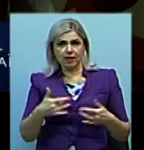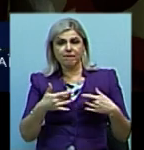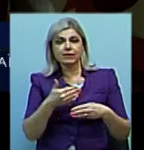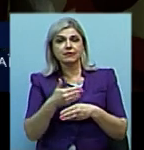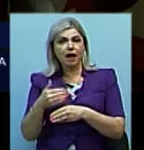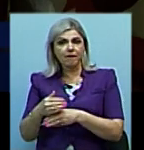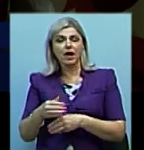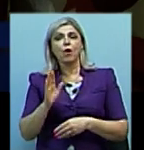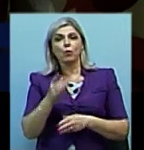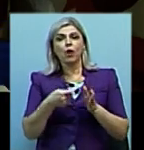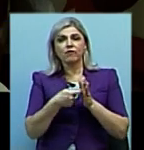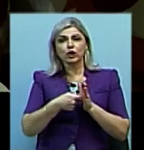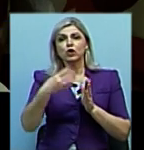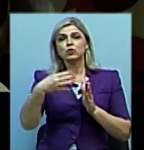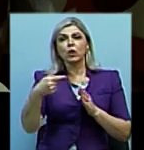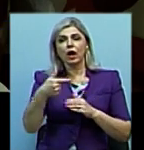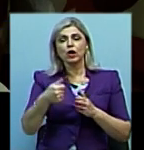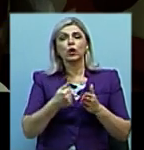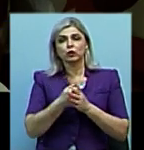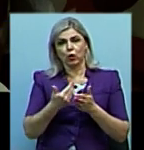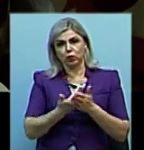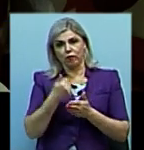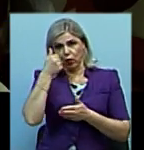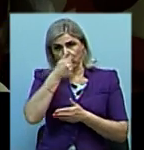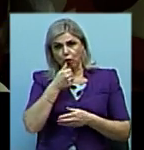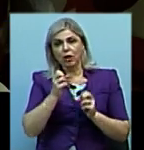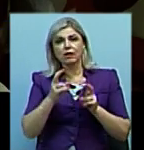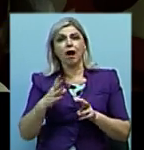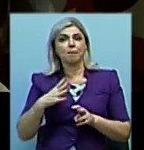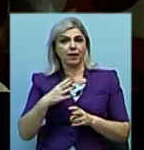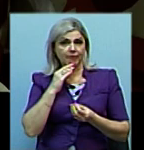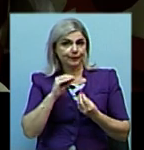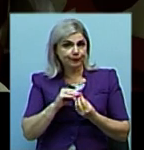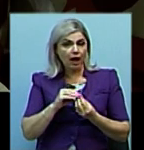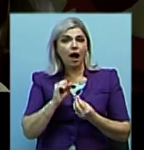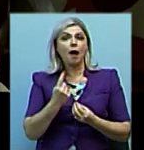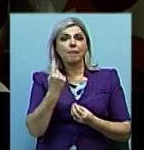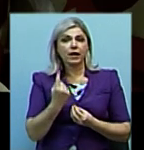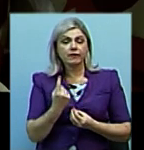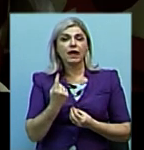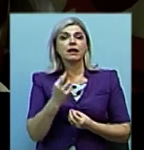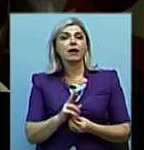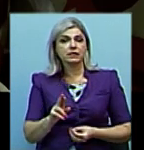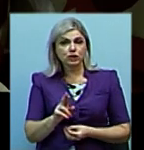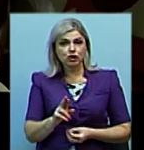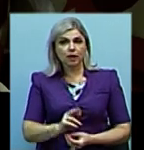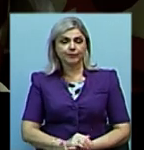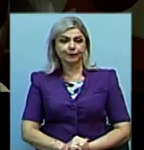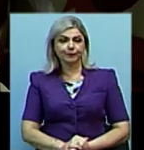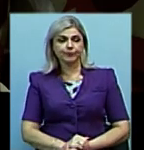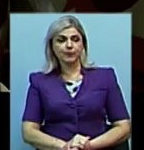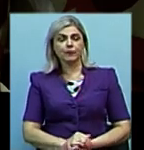квитки будуть 40 гривень до нового року, як і були. З 1 січня